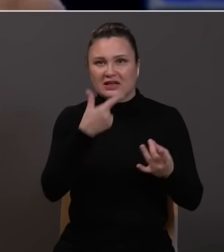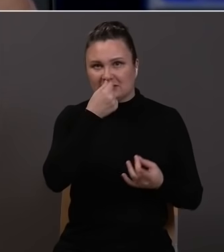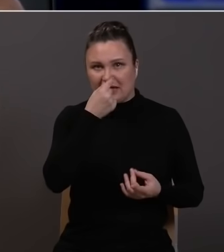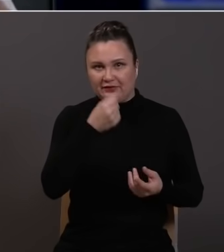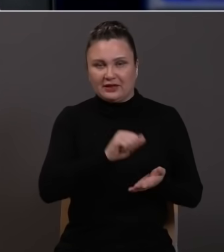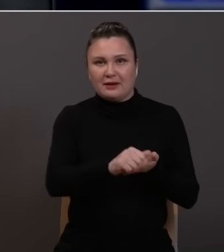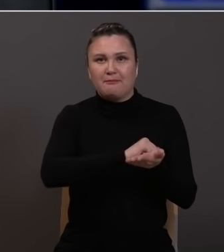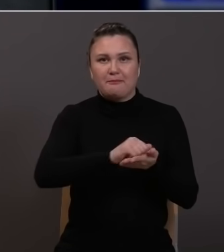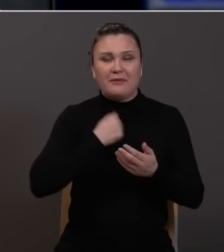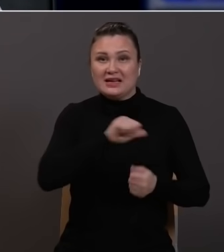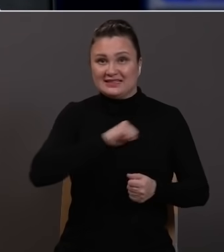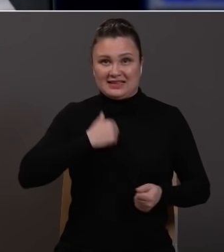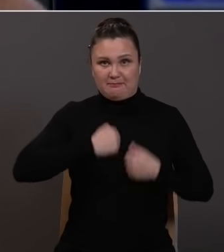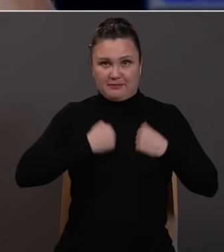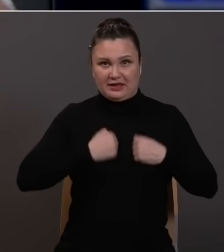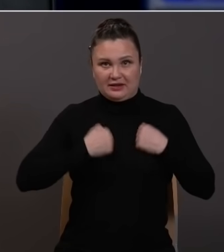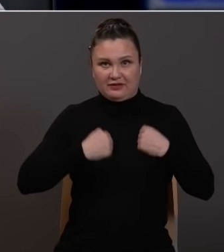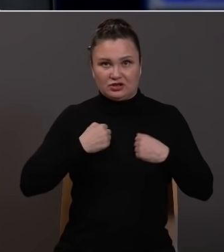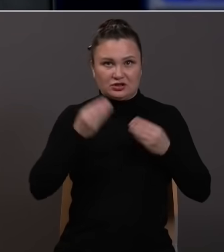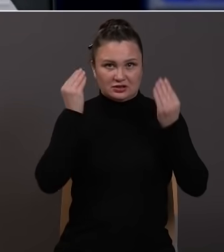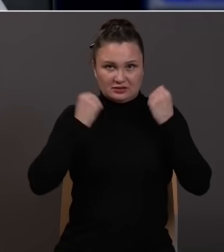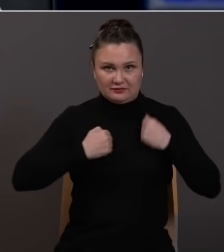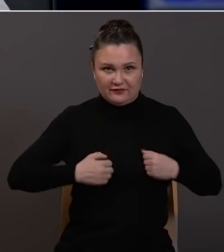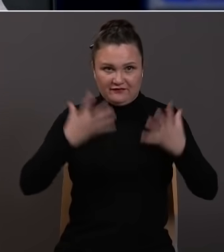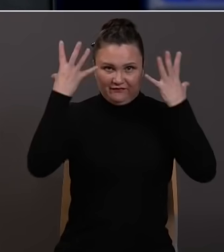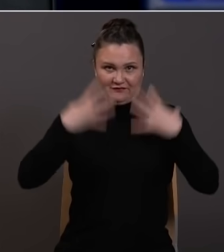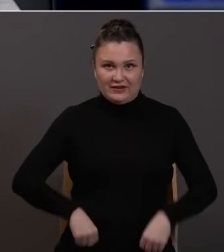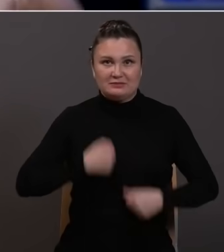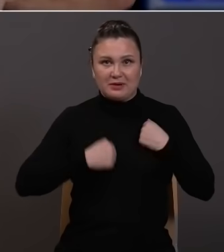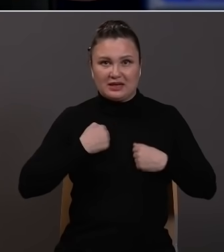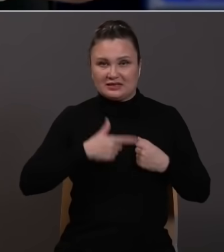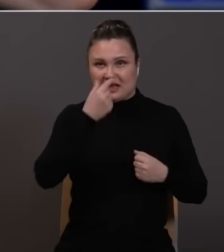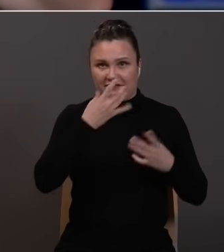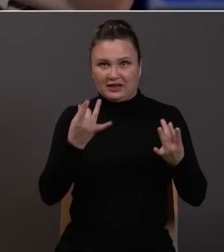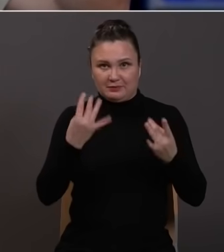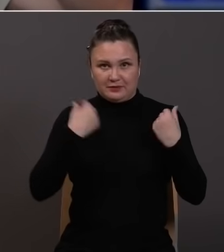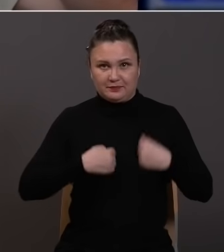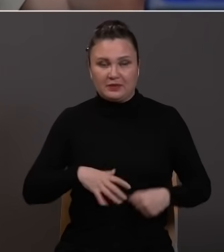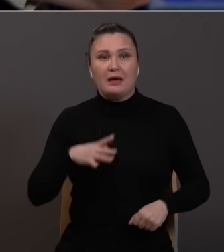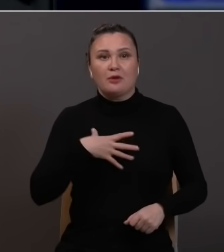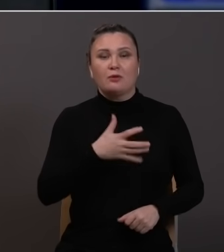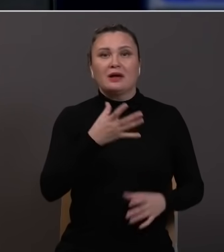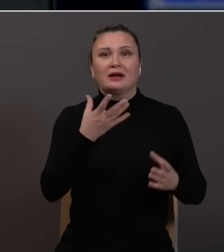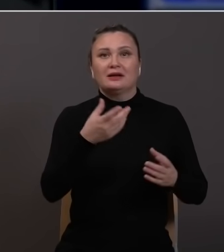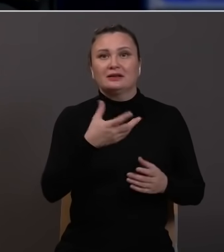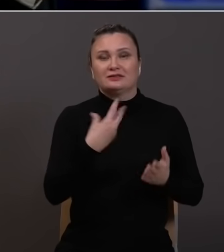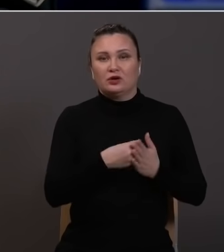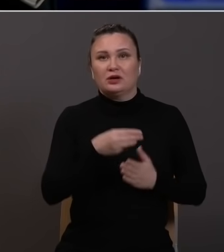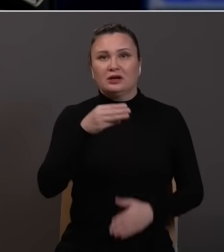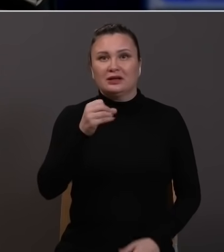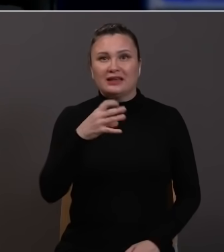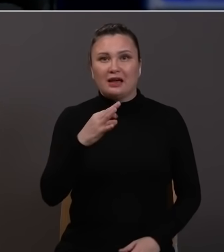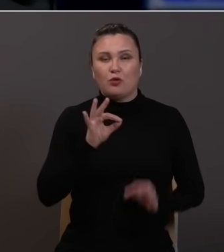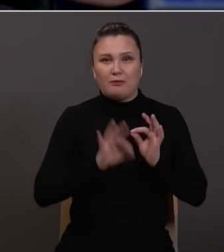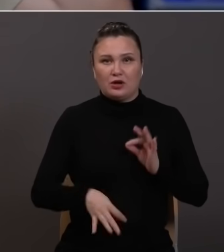салфетки, протираешься весь от кончика пальцев до мочек ушей, весь абсолютно. После этого ты берешь свое термобелье и вывешиваешь его на